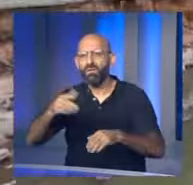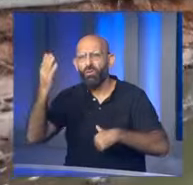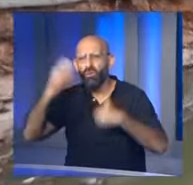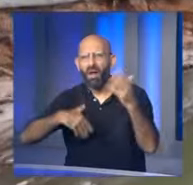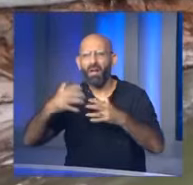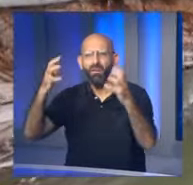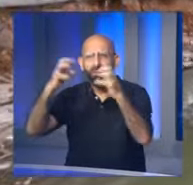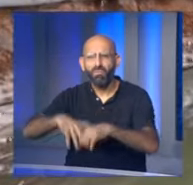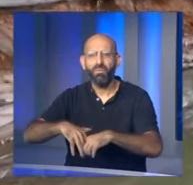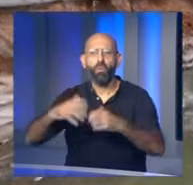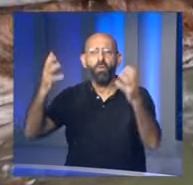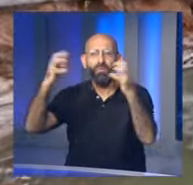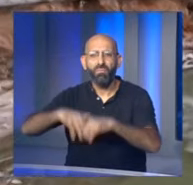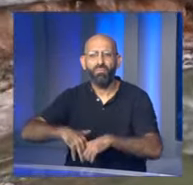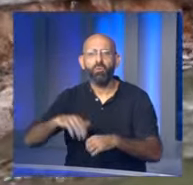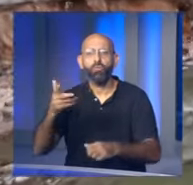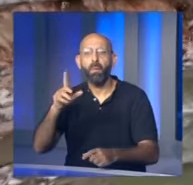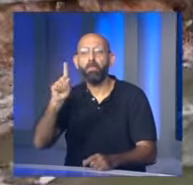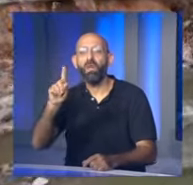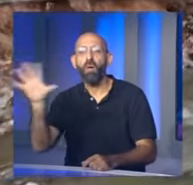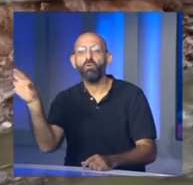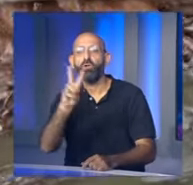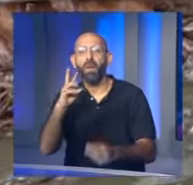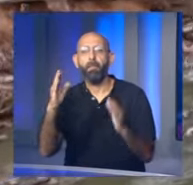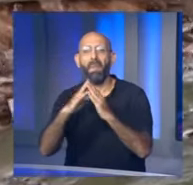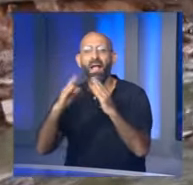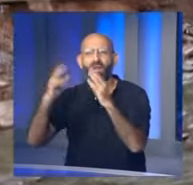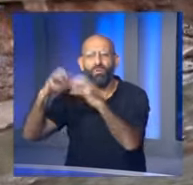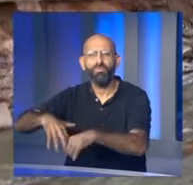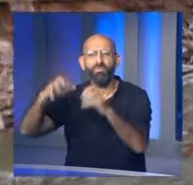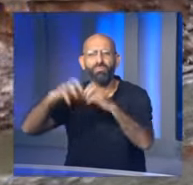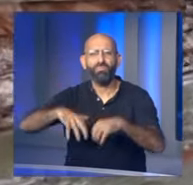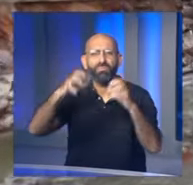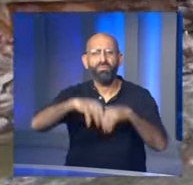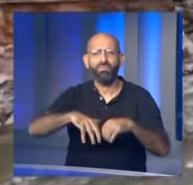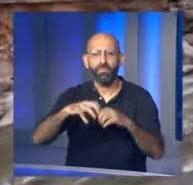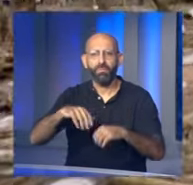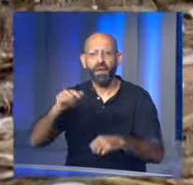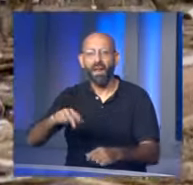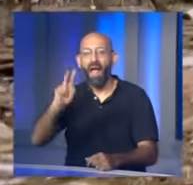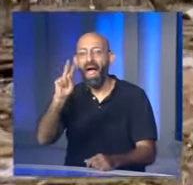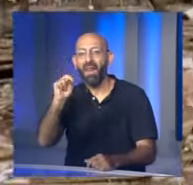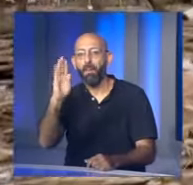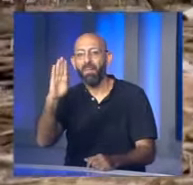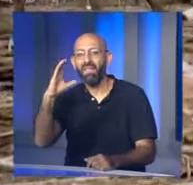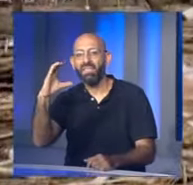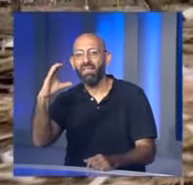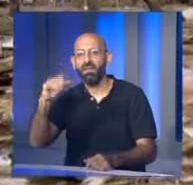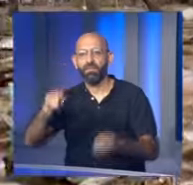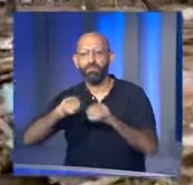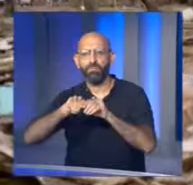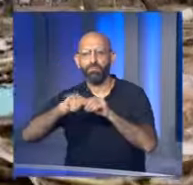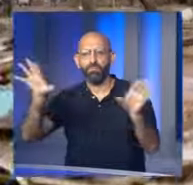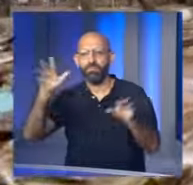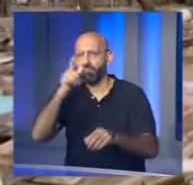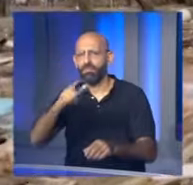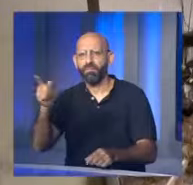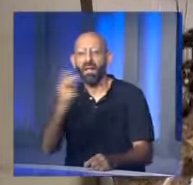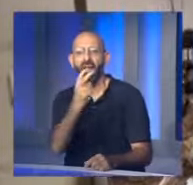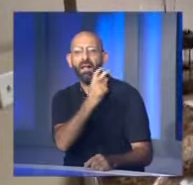19 اعصارا على الاقل ما الحق اضرارا بالعديد من المناطق ودمر حوالي 125